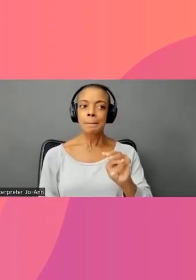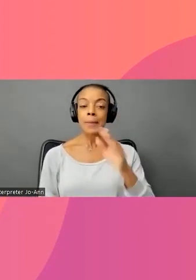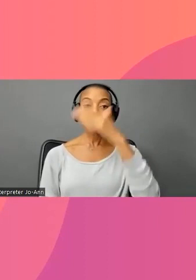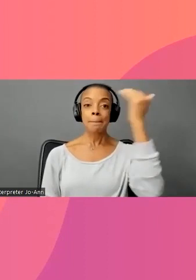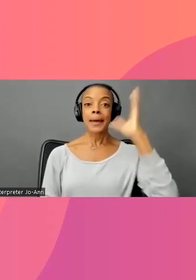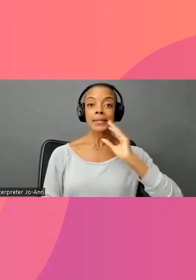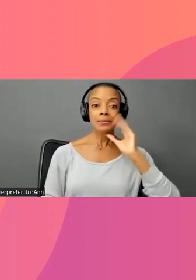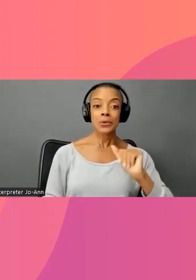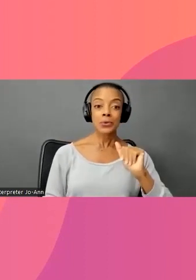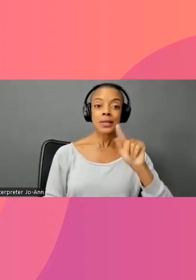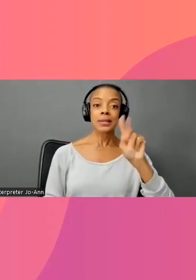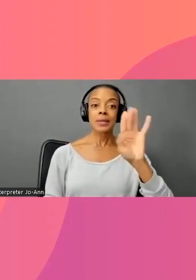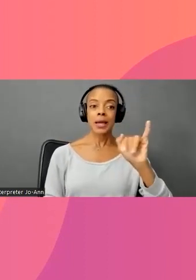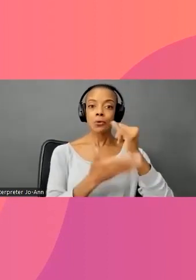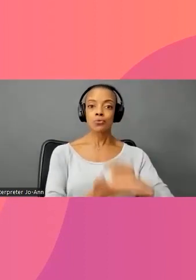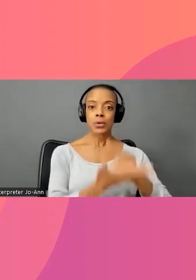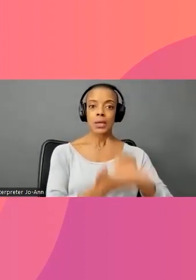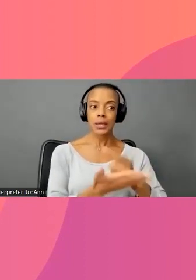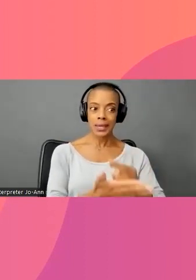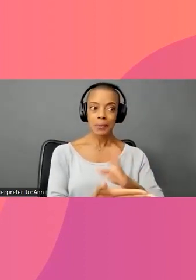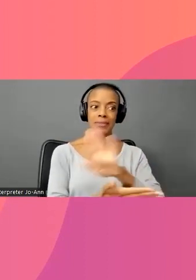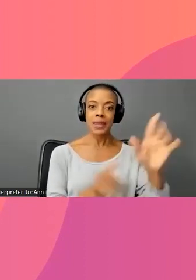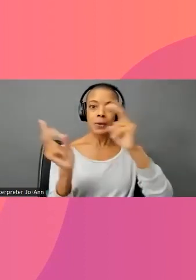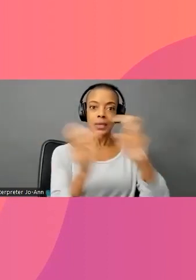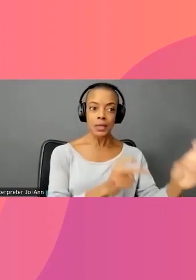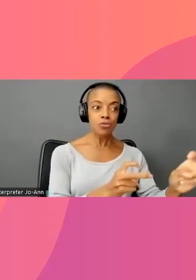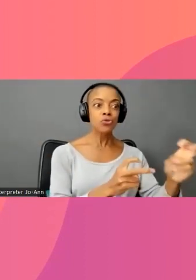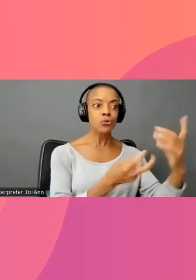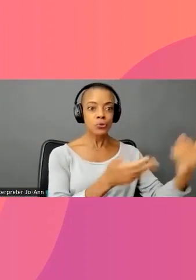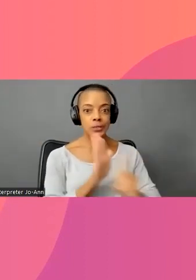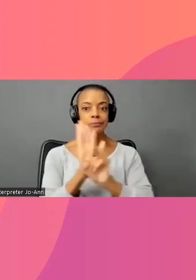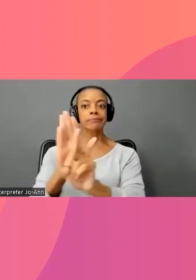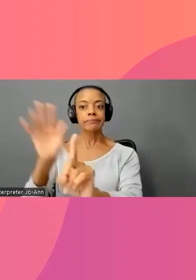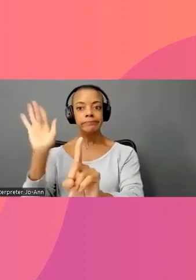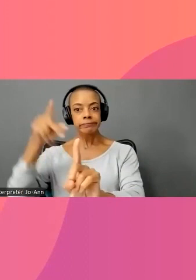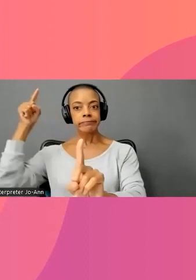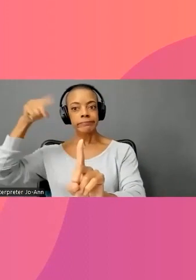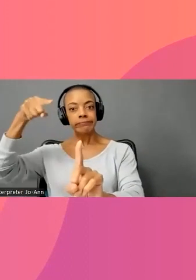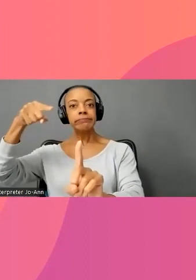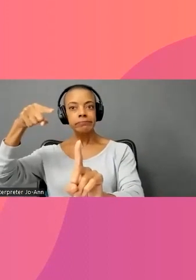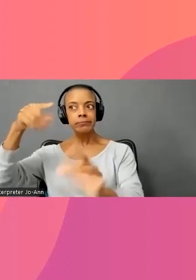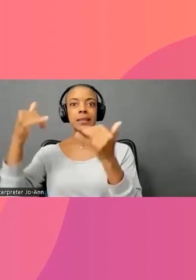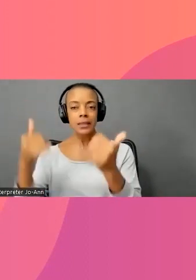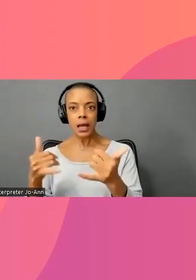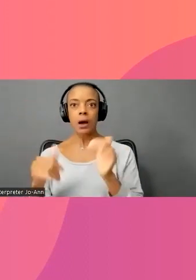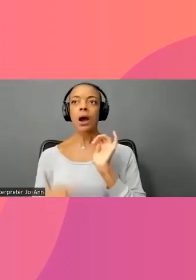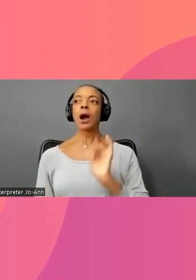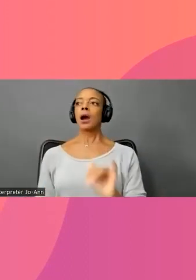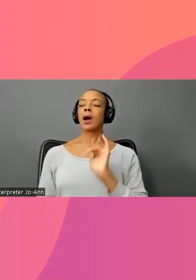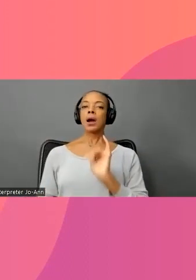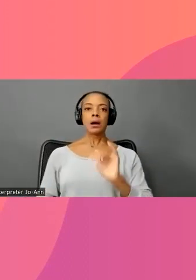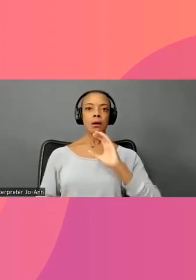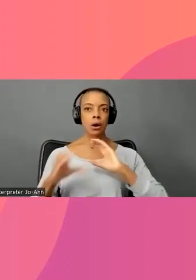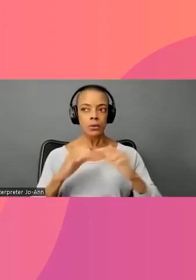nous avons une bonne compréhension de la réadaptation en matière de TC et de